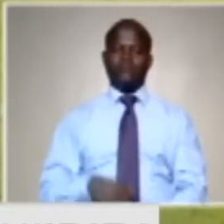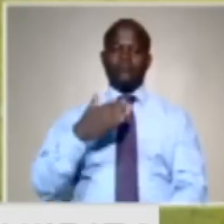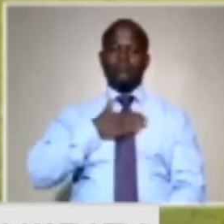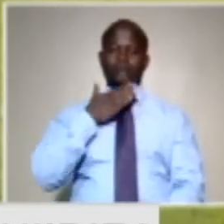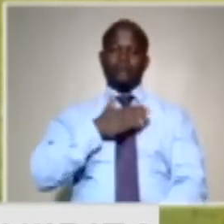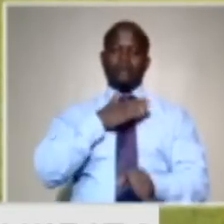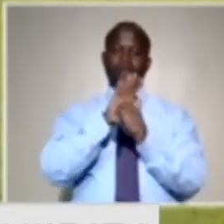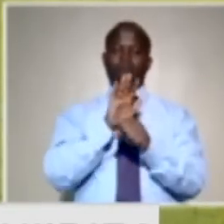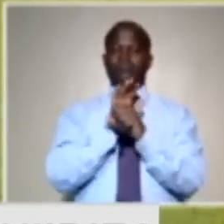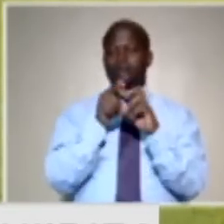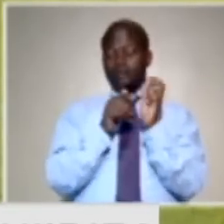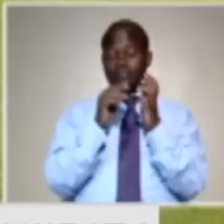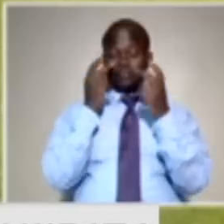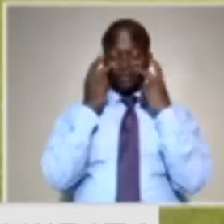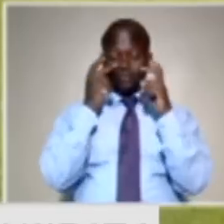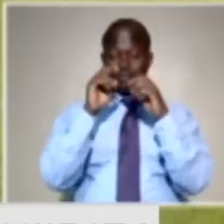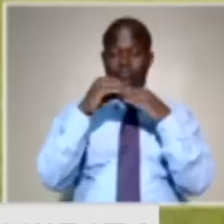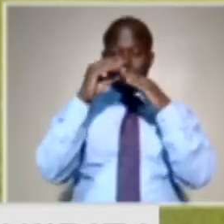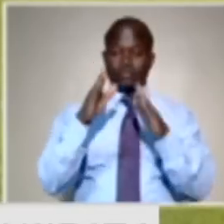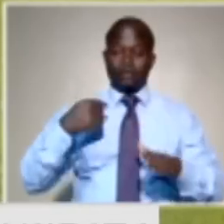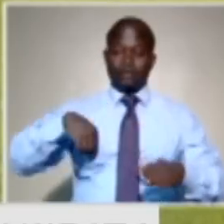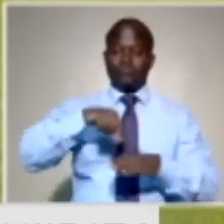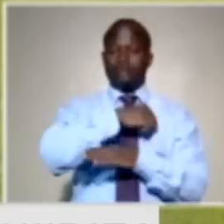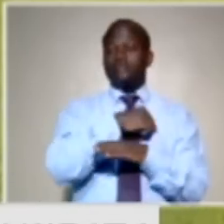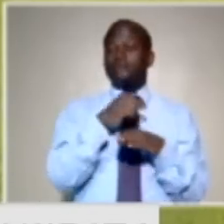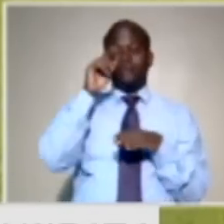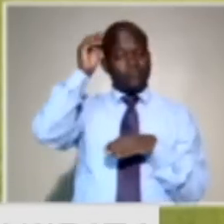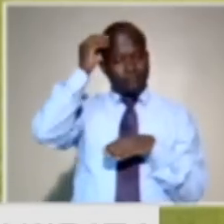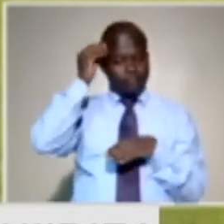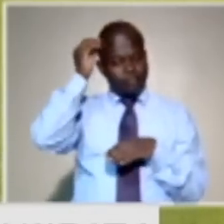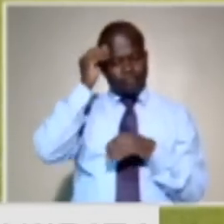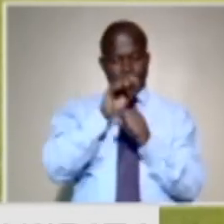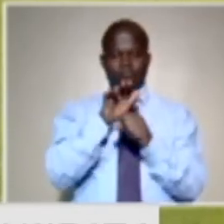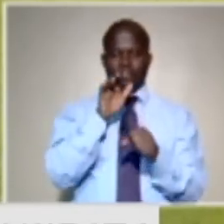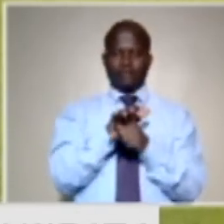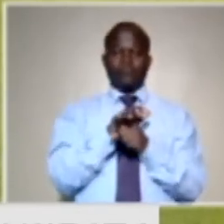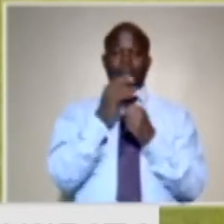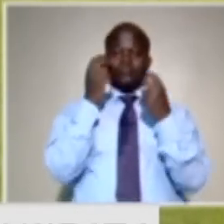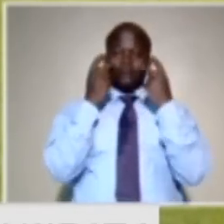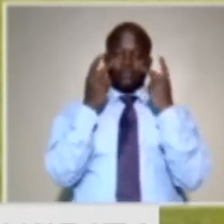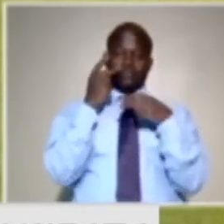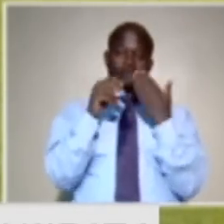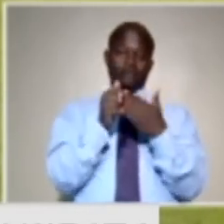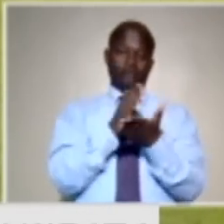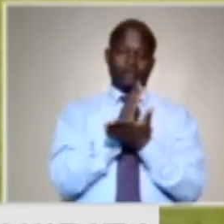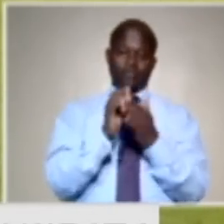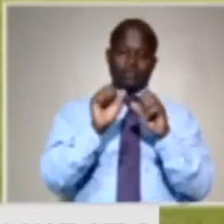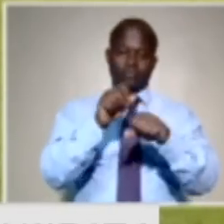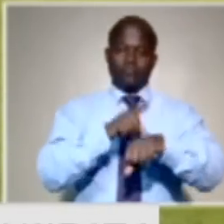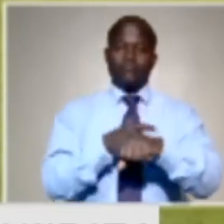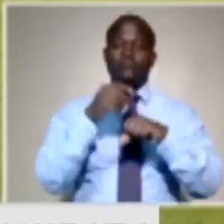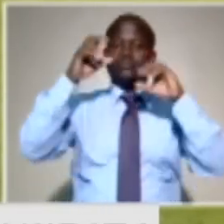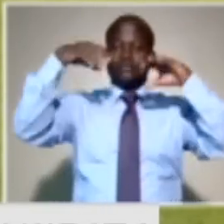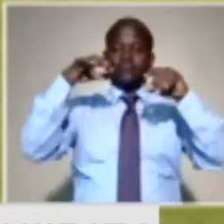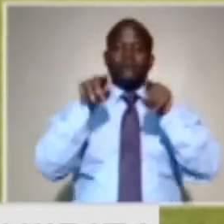twabyishimiye cyane kandi twabonye ko ubuyobozi bwacu butekereza cyane kubona nyine bafata umwanya mu mvura ingana